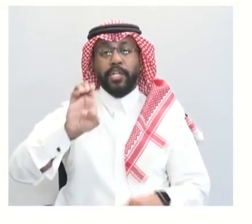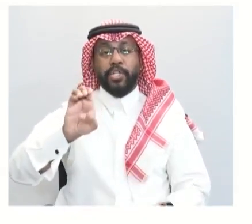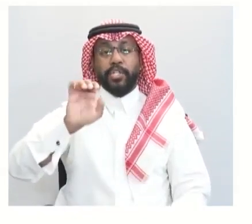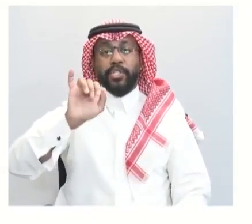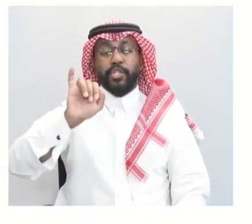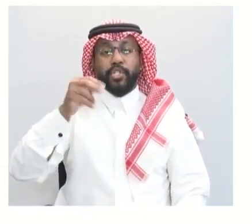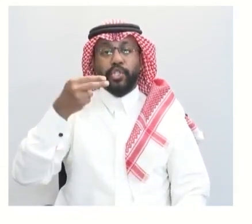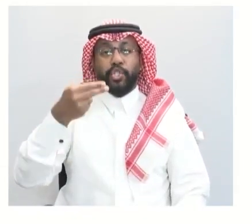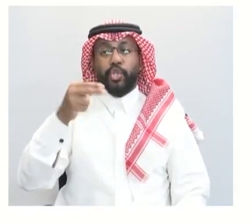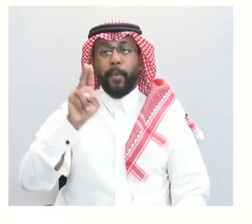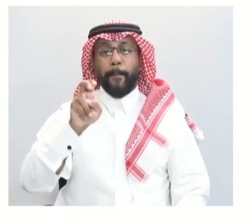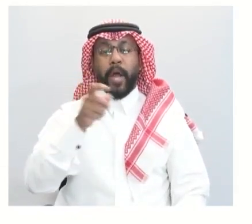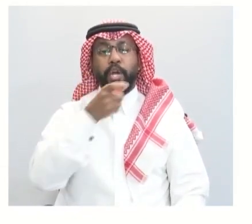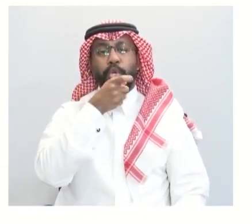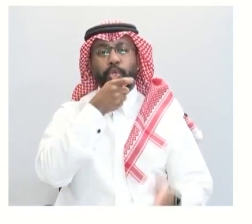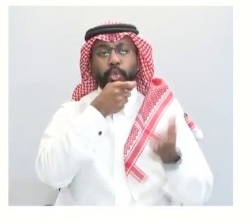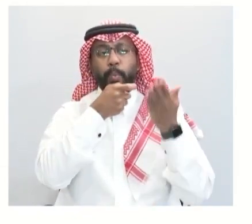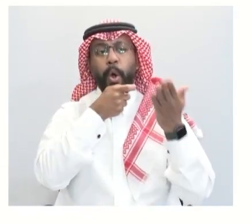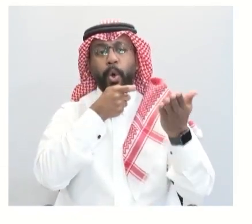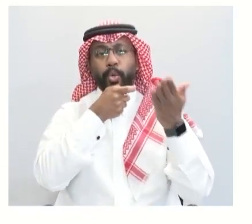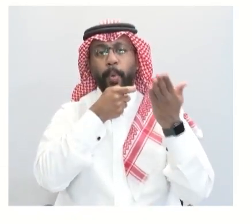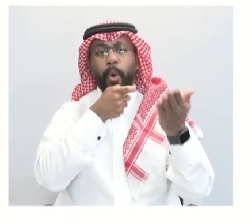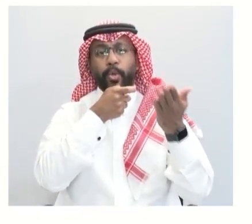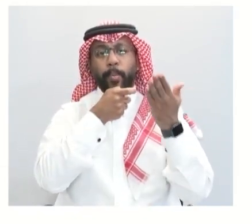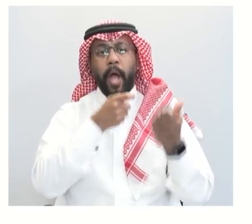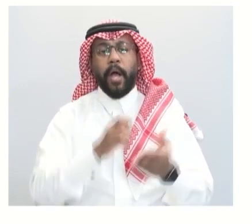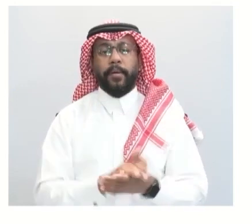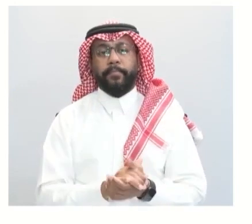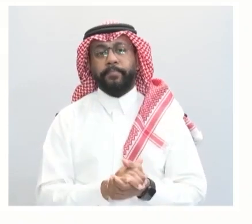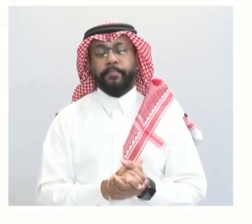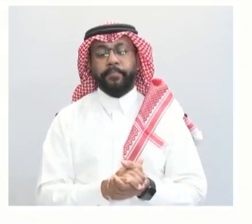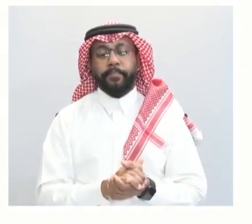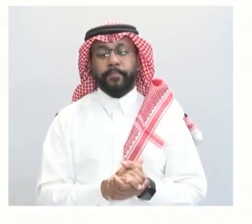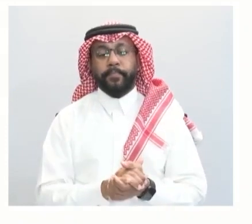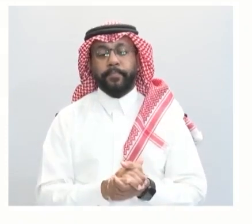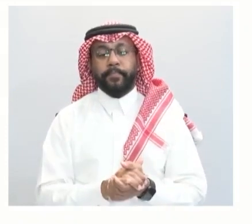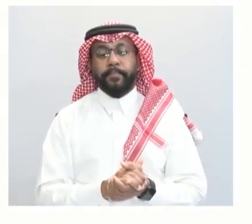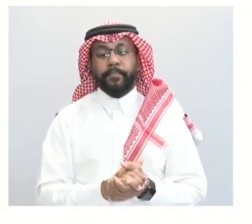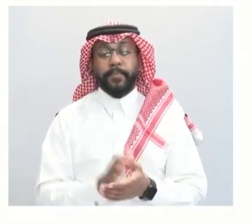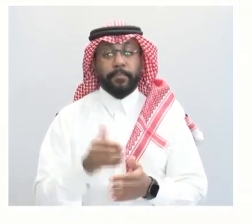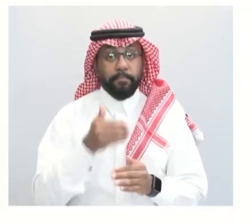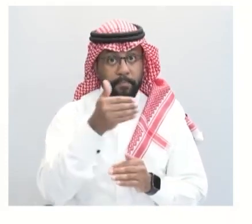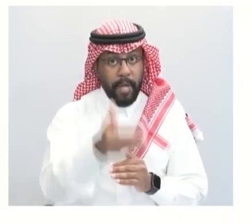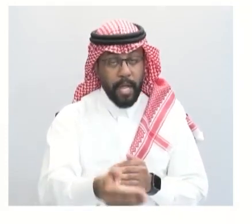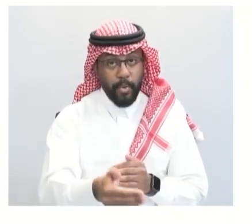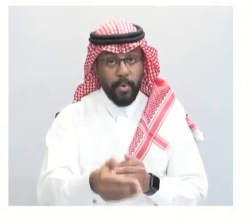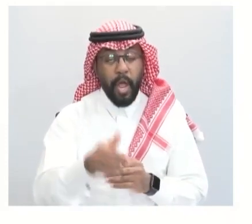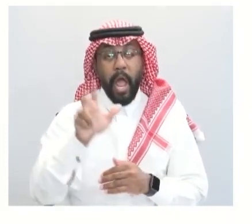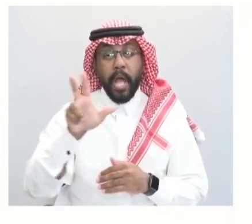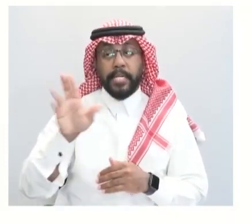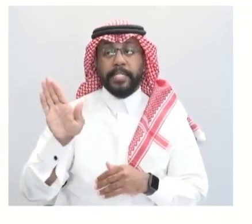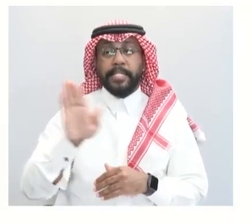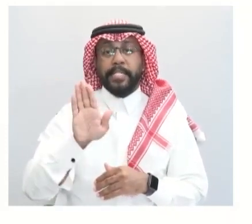احسنتم يوم الجمعه ثم بعد يوم الجمعه ماذا كتبتم